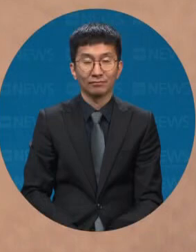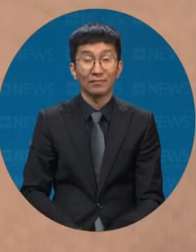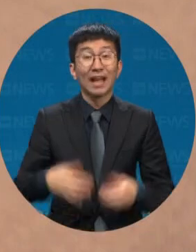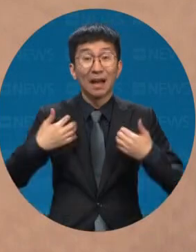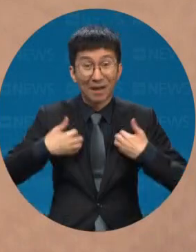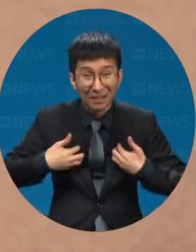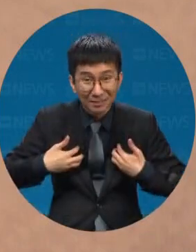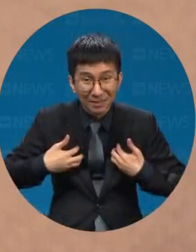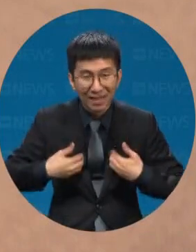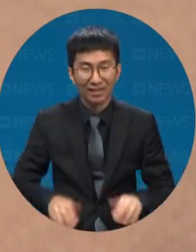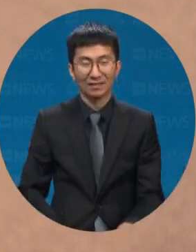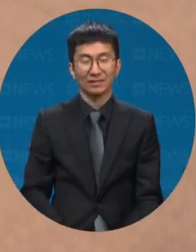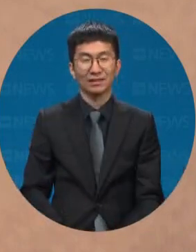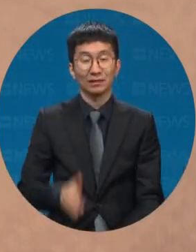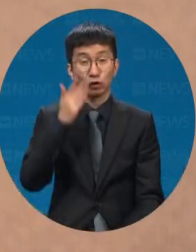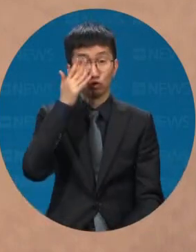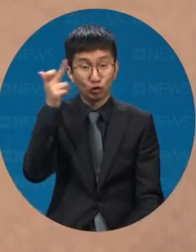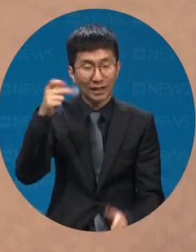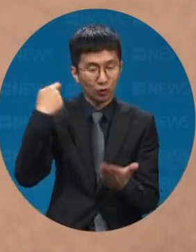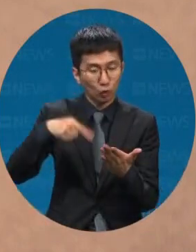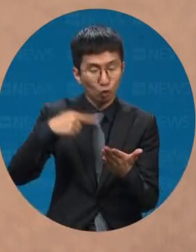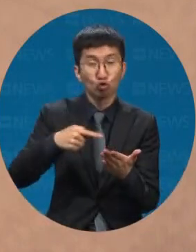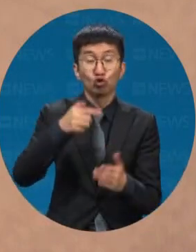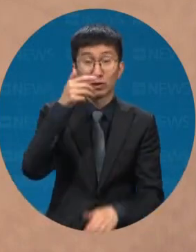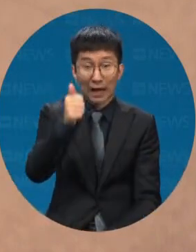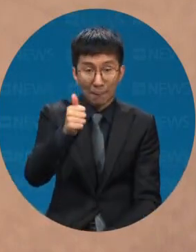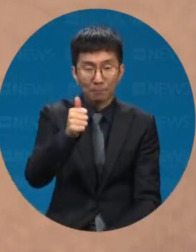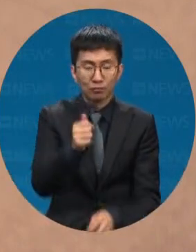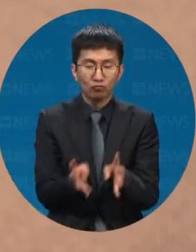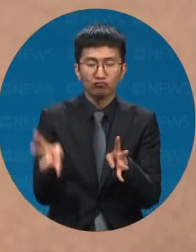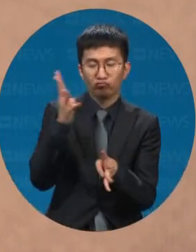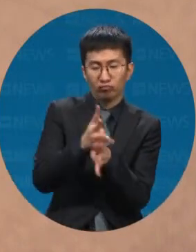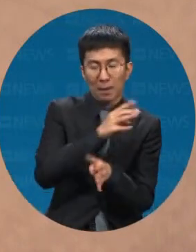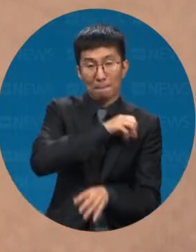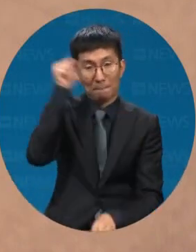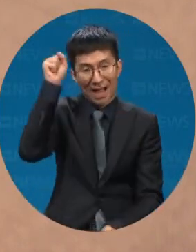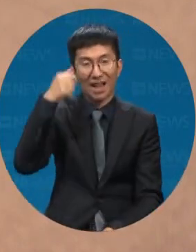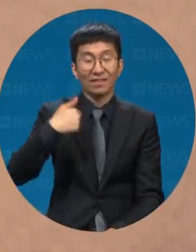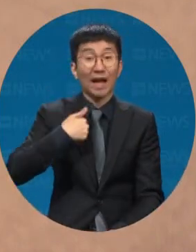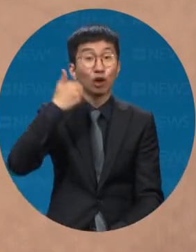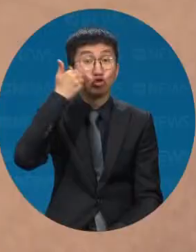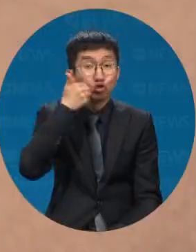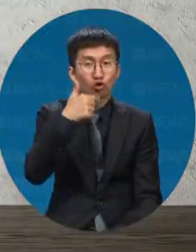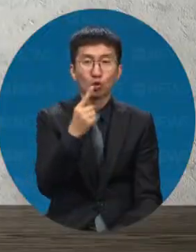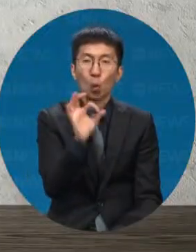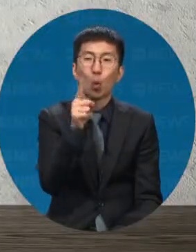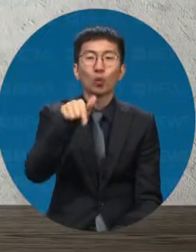반갑습니다 이번에 울산 교육감 으로 재산의 단순 된 놓기 라고 합니다